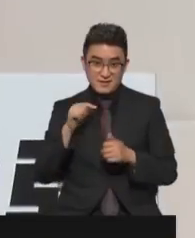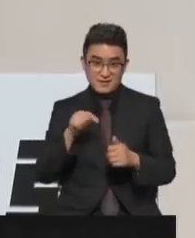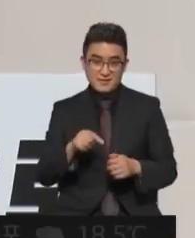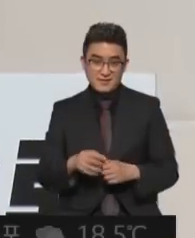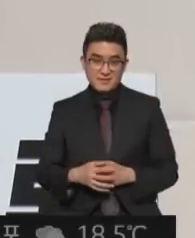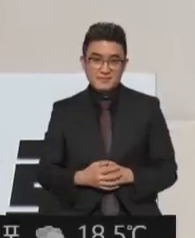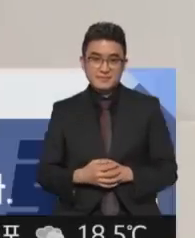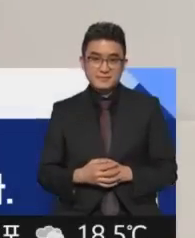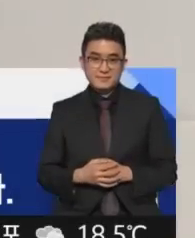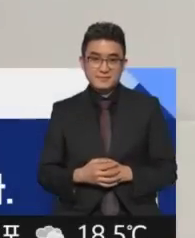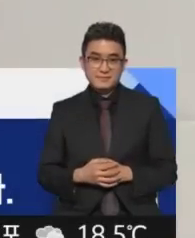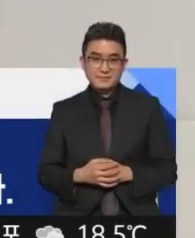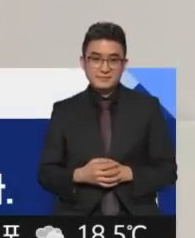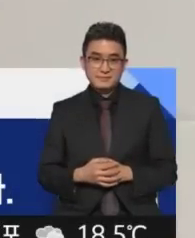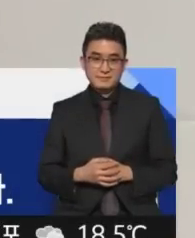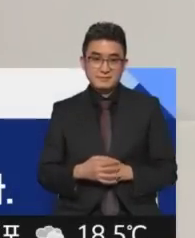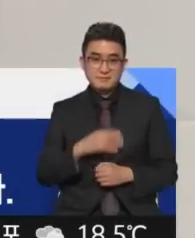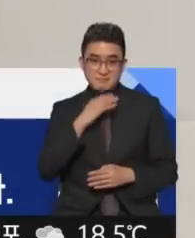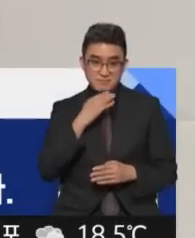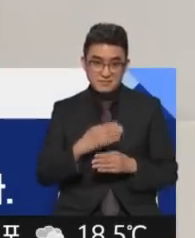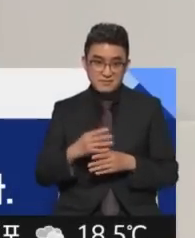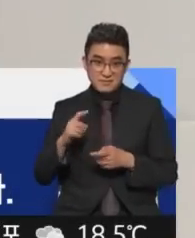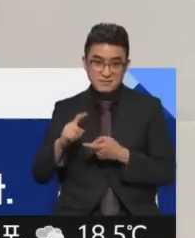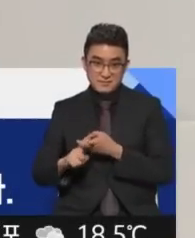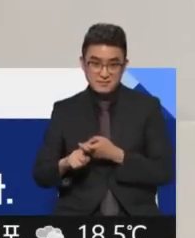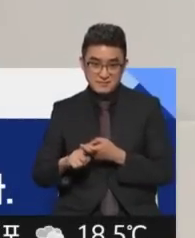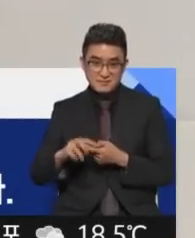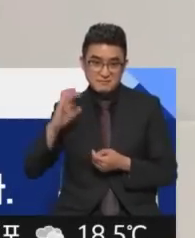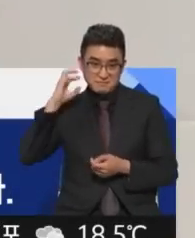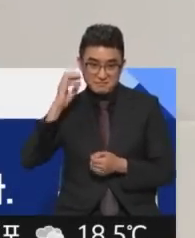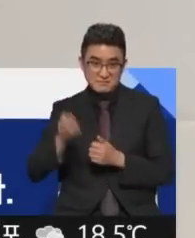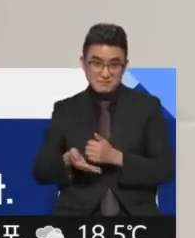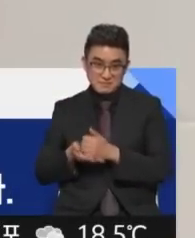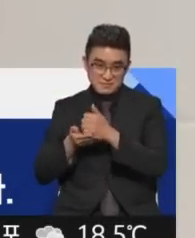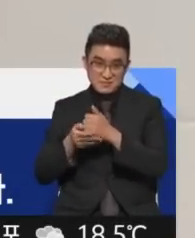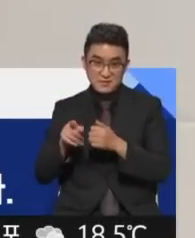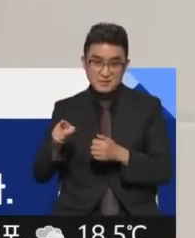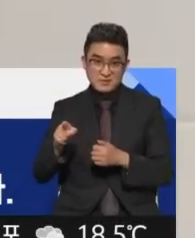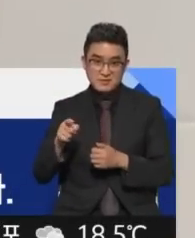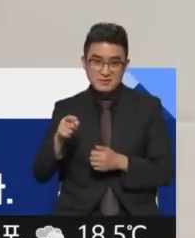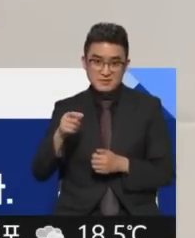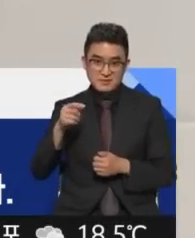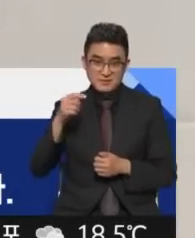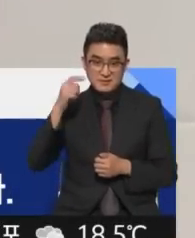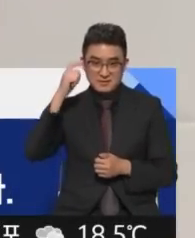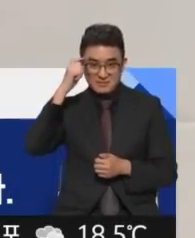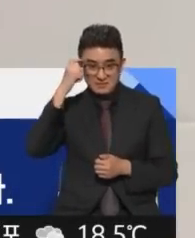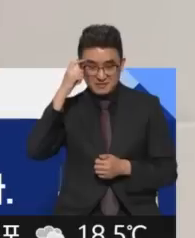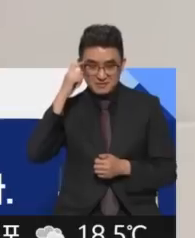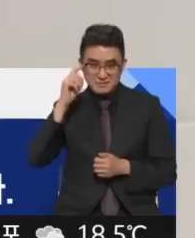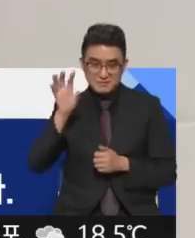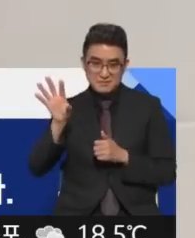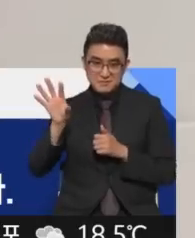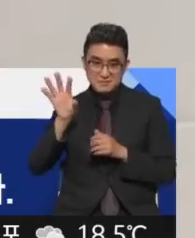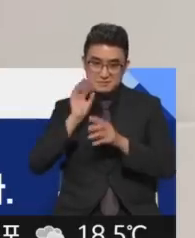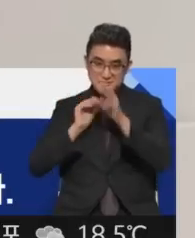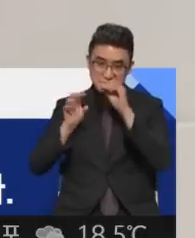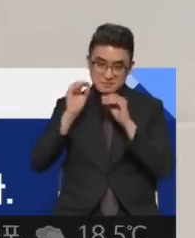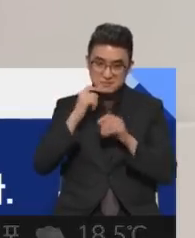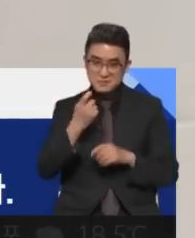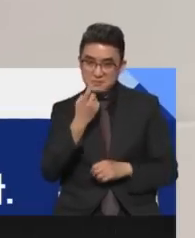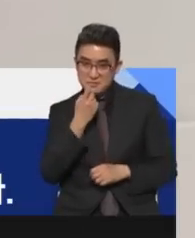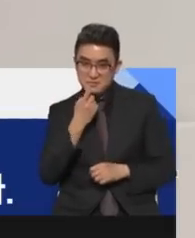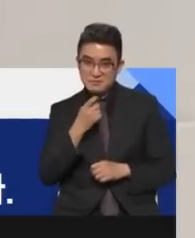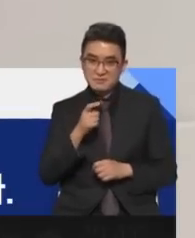북한의 주사 이론. 이런 거 배워가지고 서로 도와가면서 이렇게 살아온